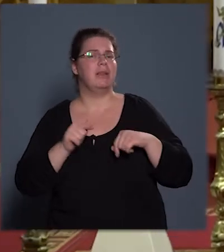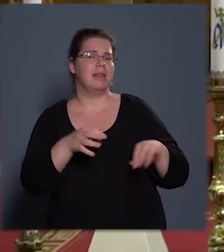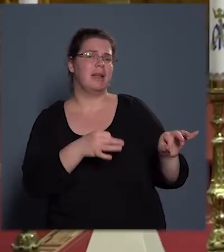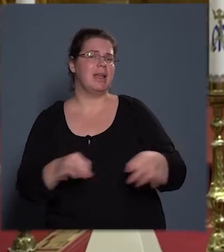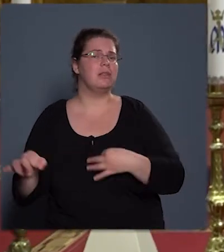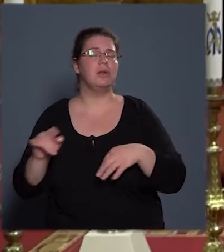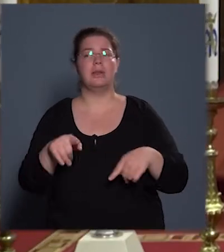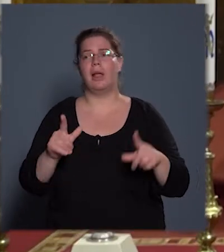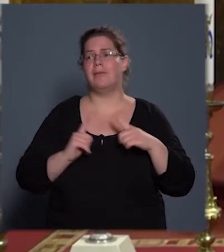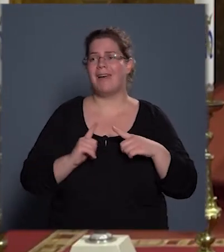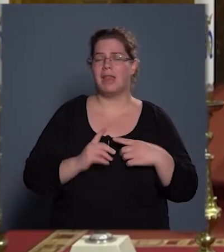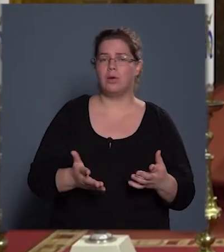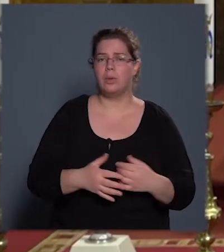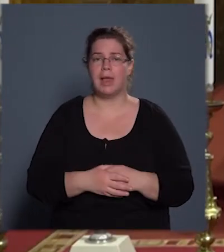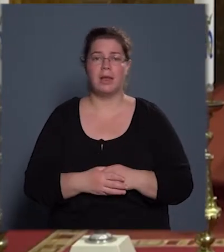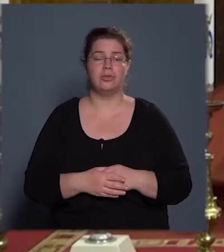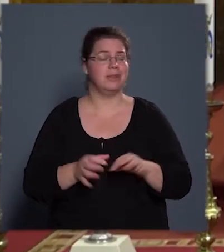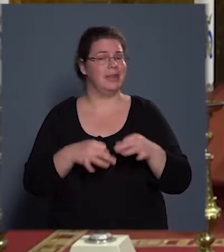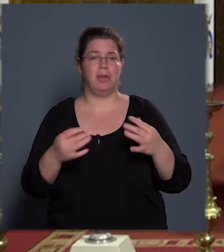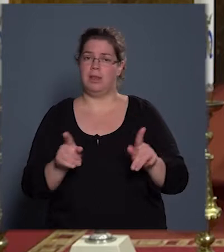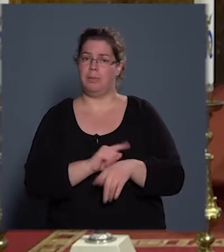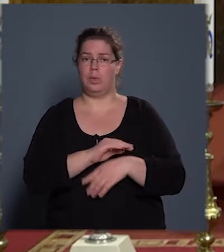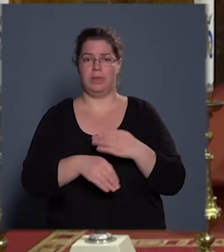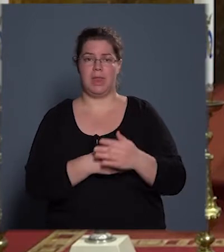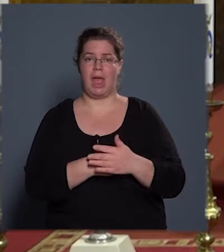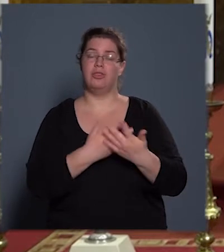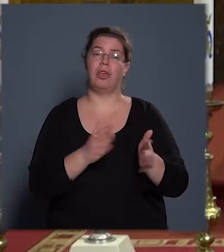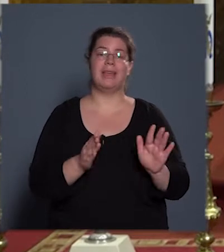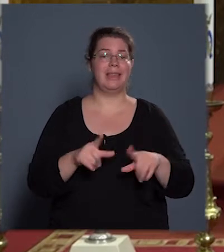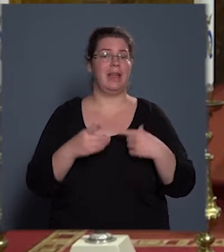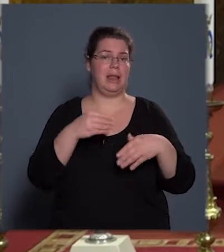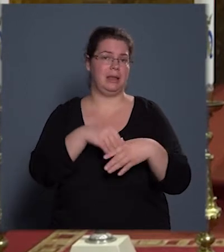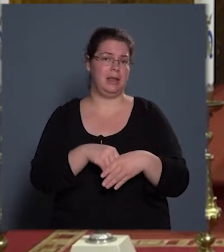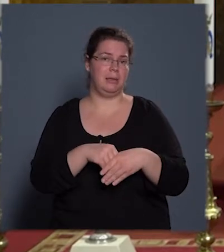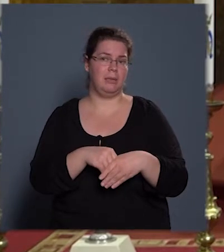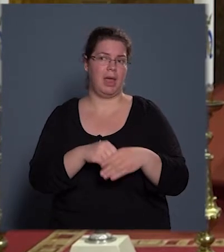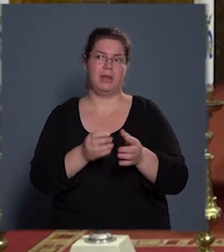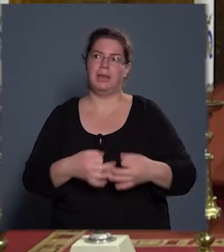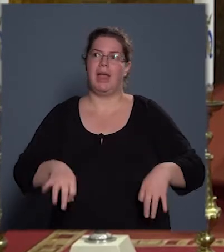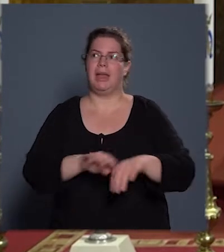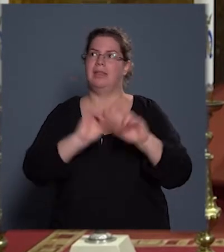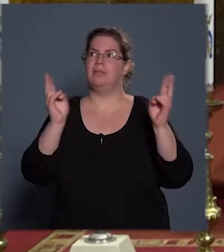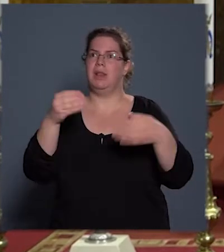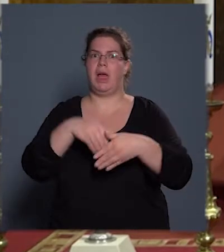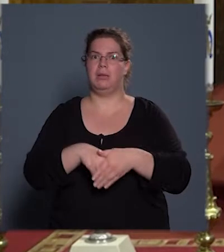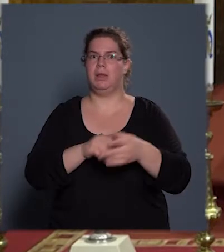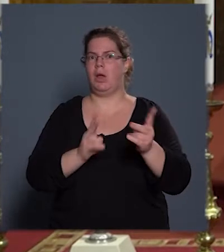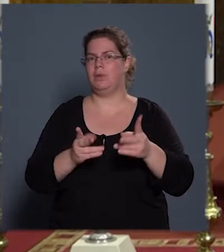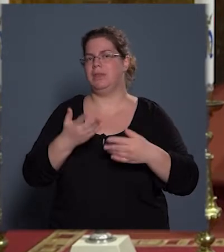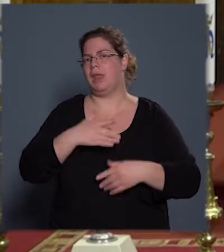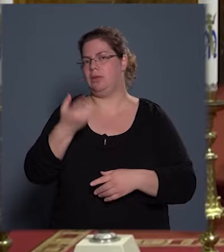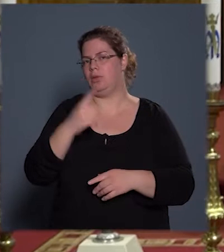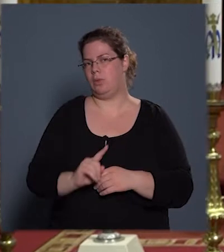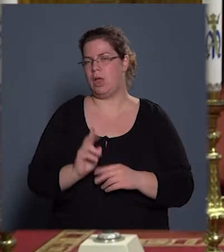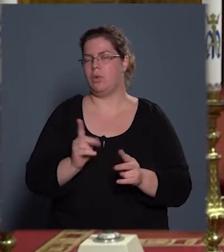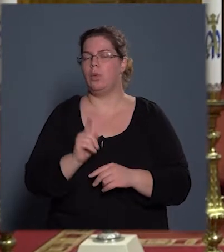ez a várakozás nyilván nem úgy telt senki életében egész Magyarországban, az egész világon, ahogy szerettük volna, ahogy ő